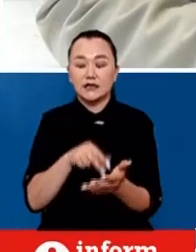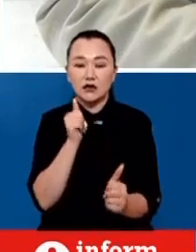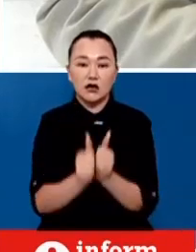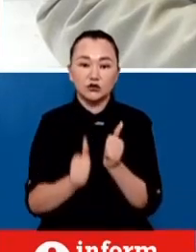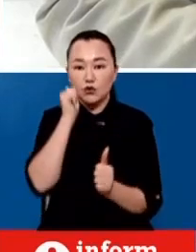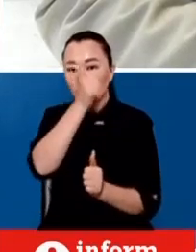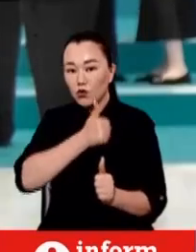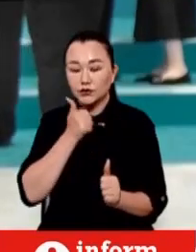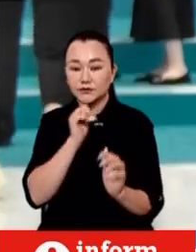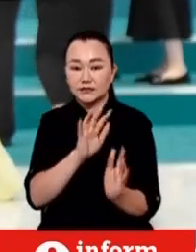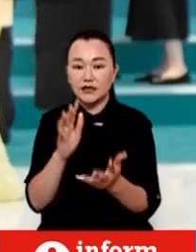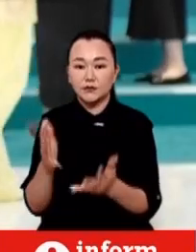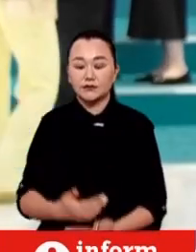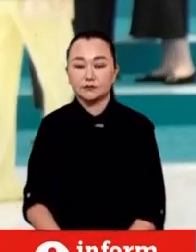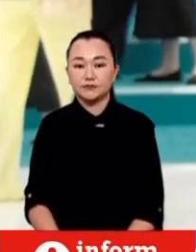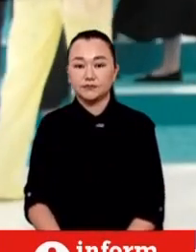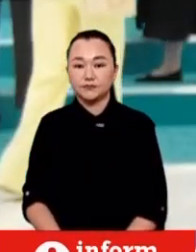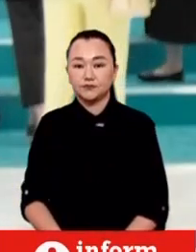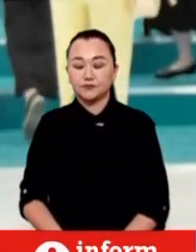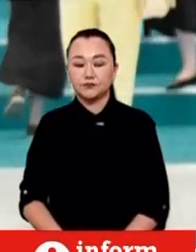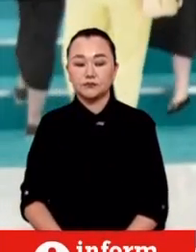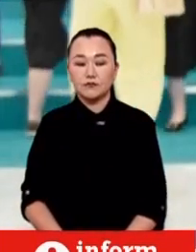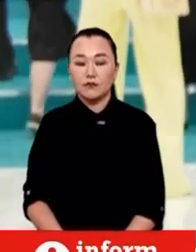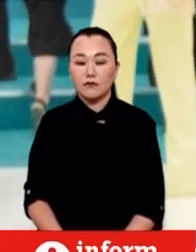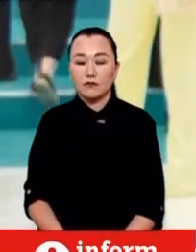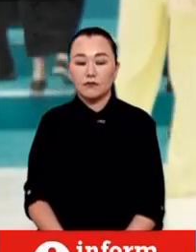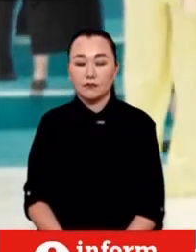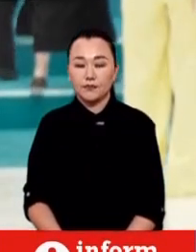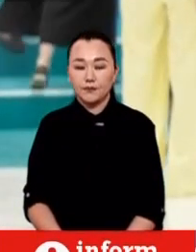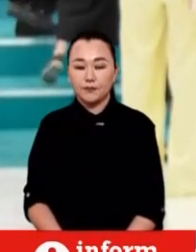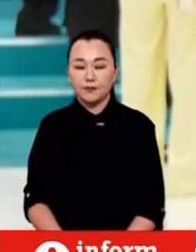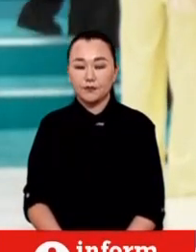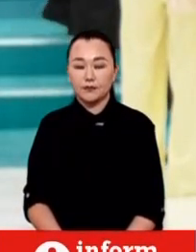ежегодным событием. Динара Нургалиева, Дидар Елеев, Информбюро, Астана.